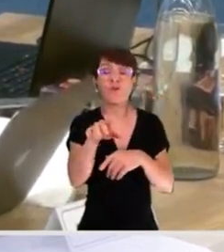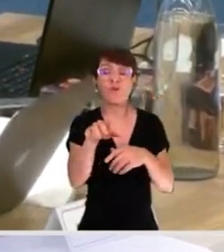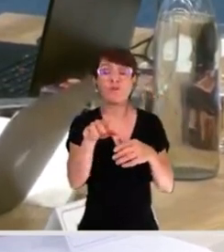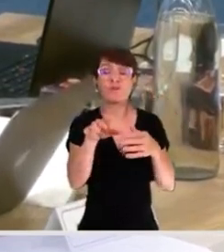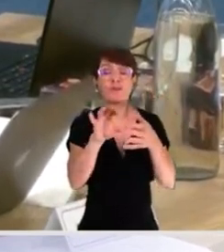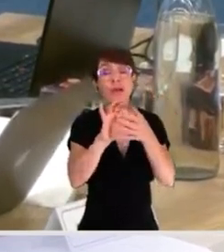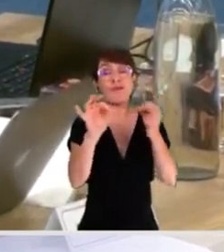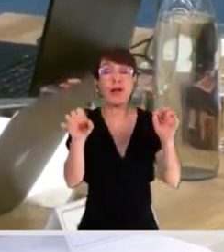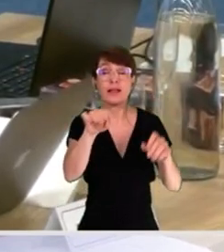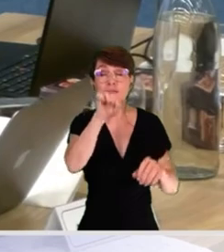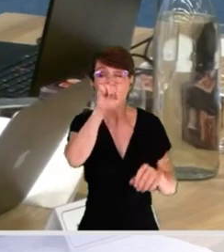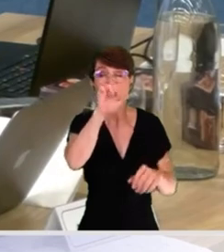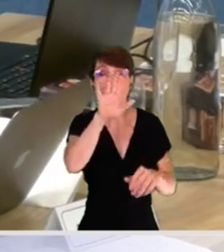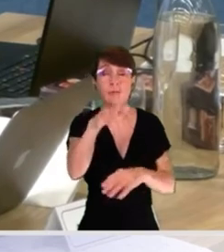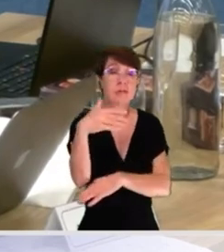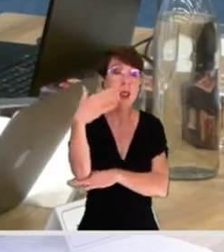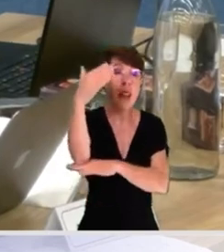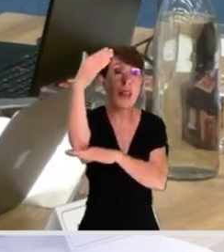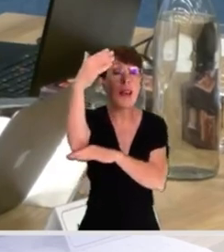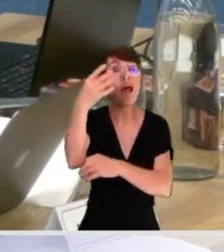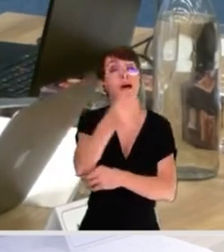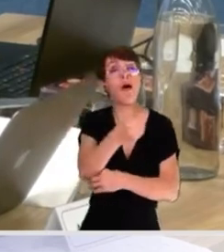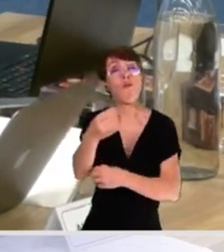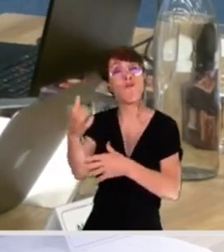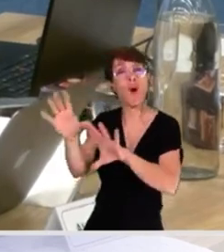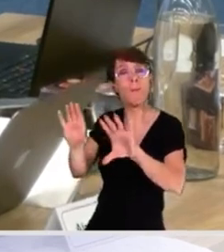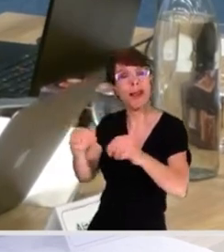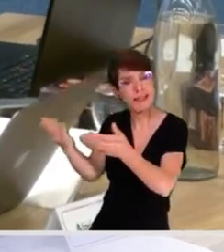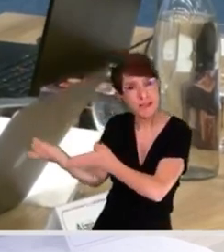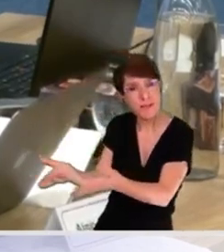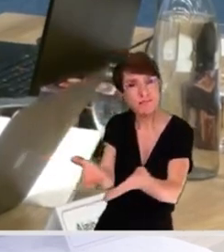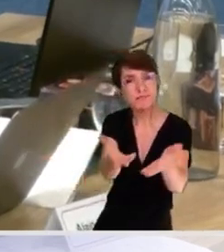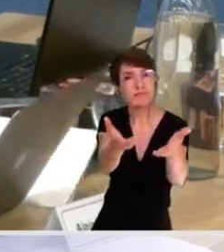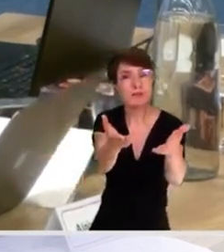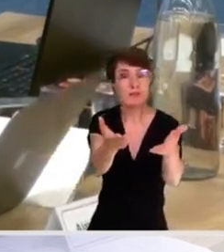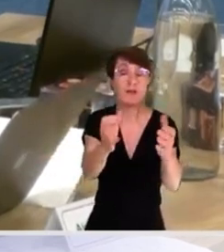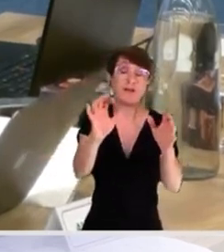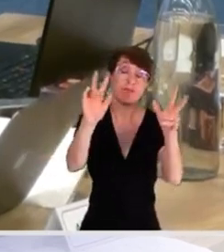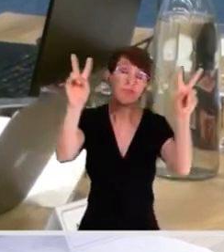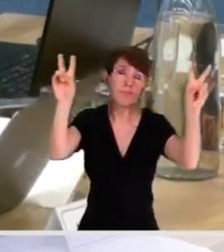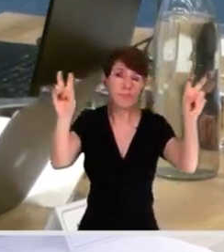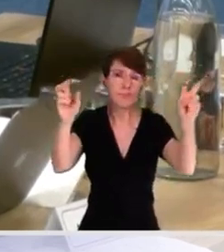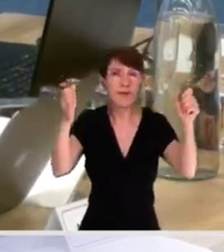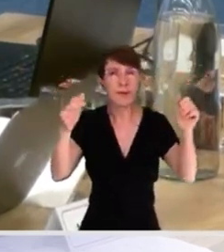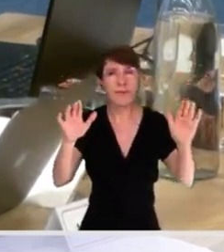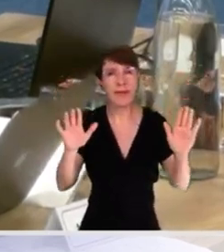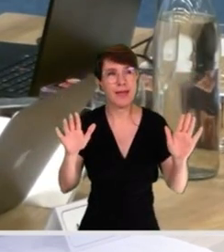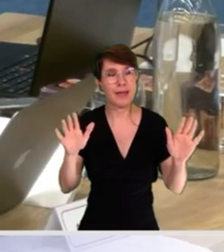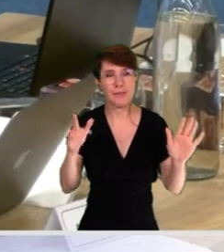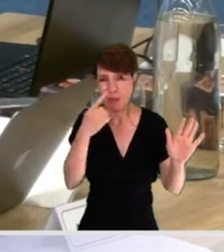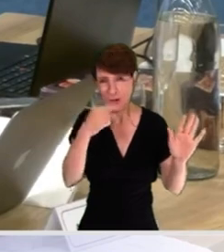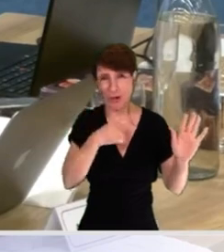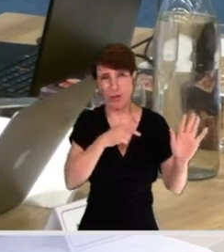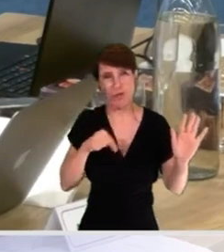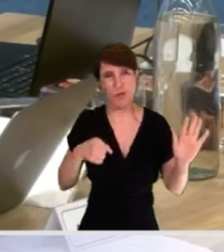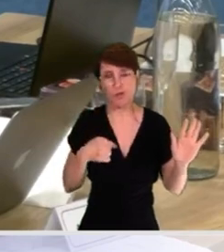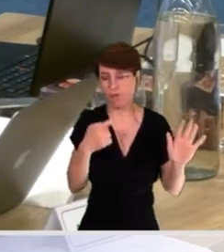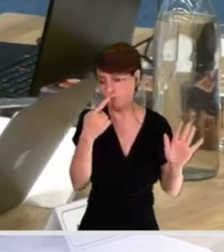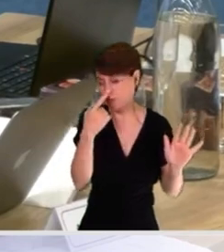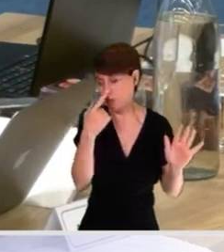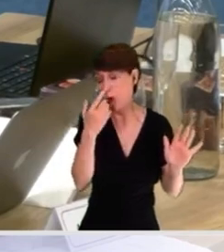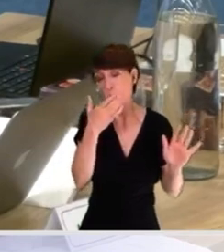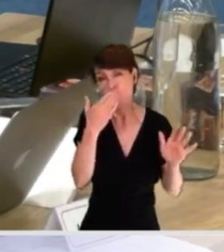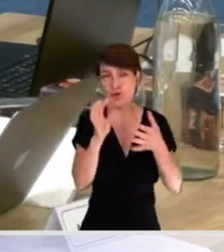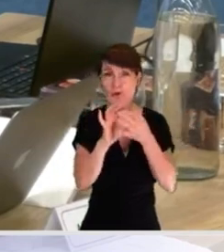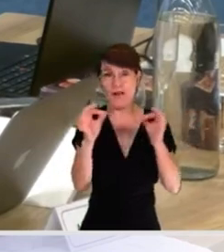place aux enfants, mais je pense qu'il aurait dû avoir pour ambition que nous construisions la cité de l'enfant,